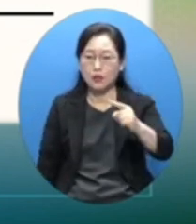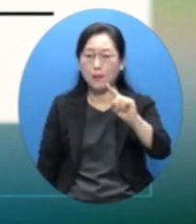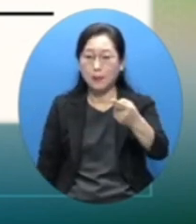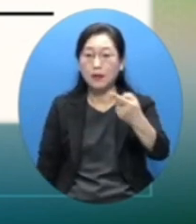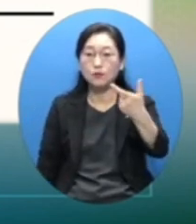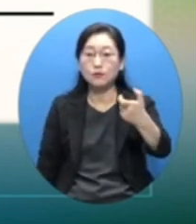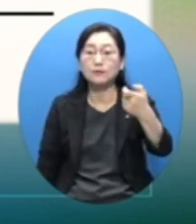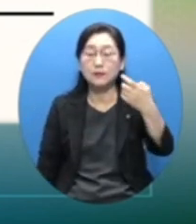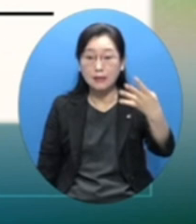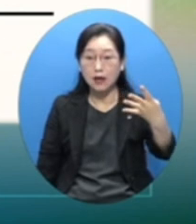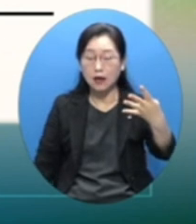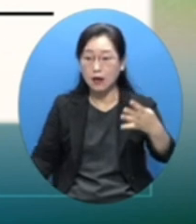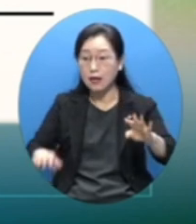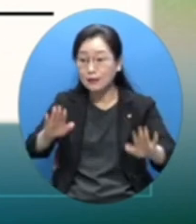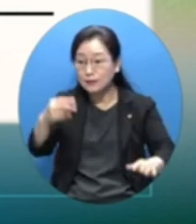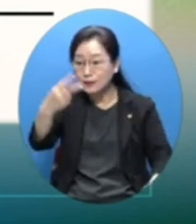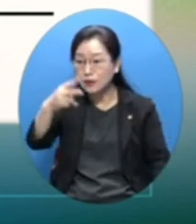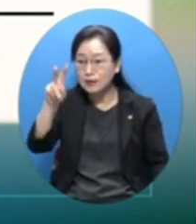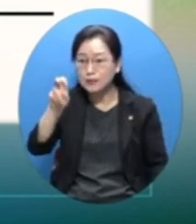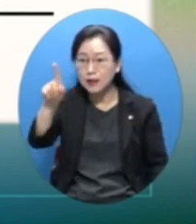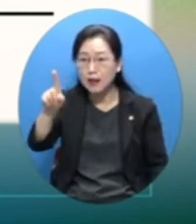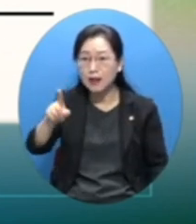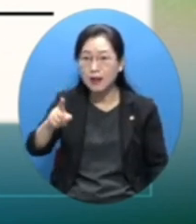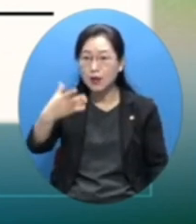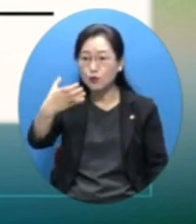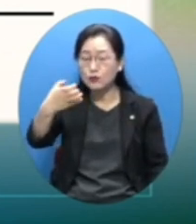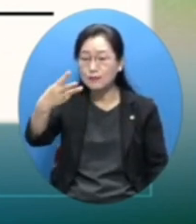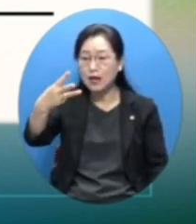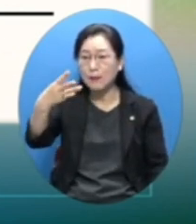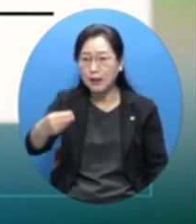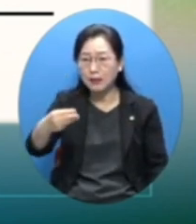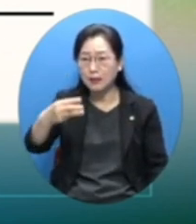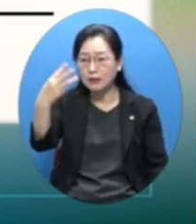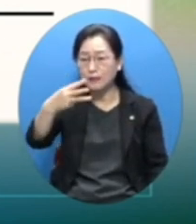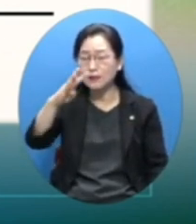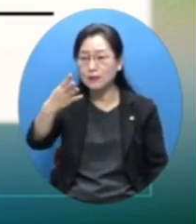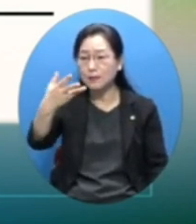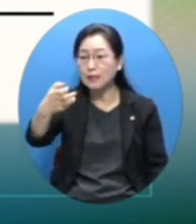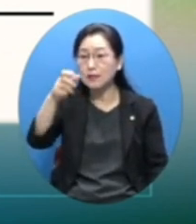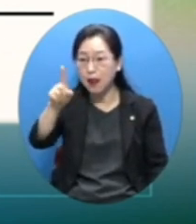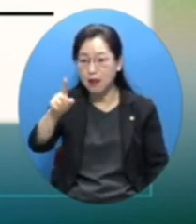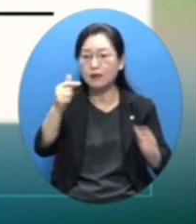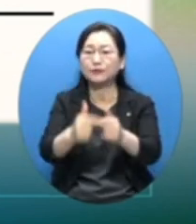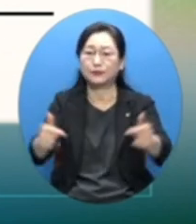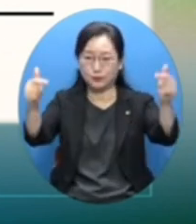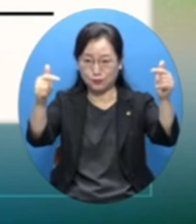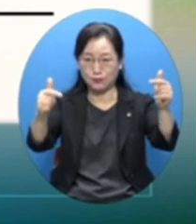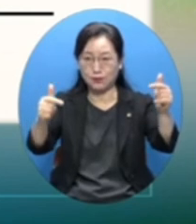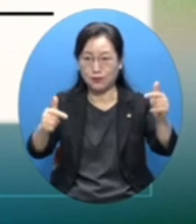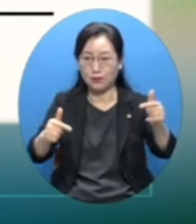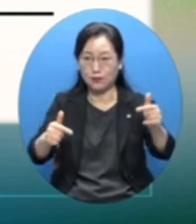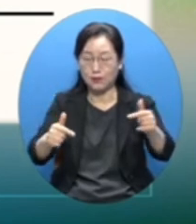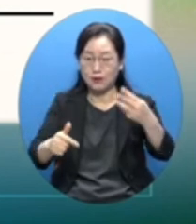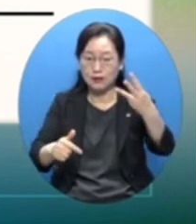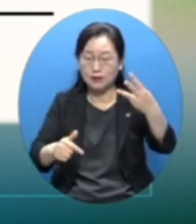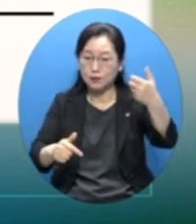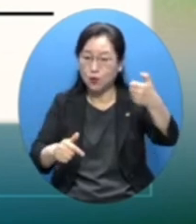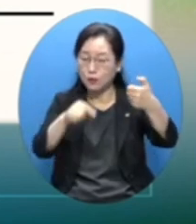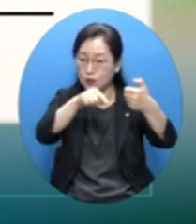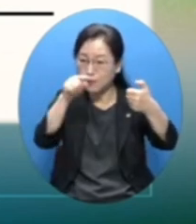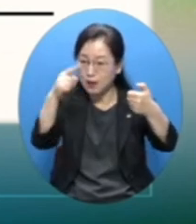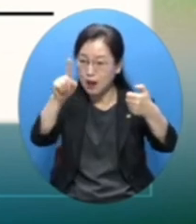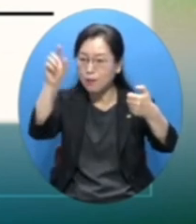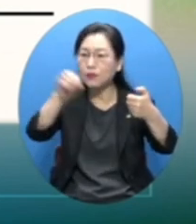691,164명이었던 것이 2021년도에 93만 3481명으로 늘어나서 35.1%가